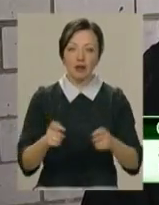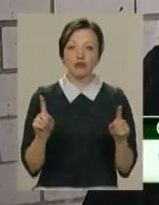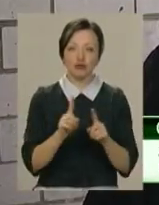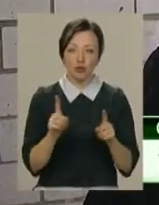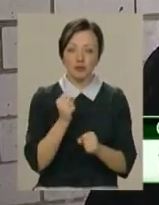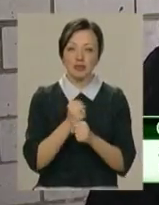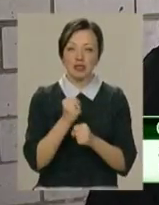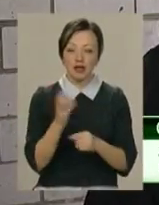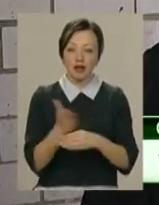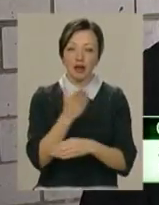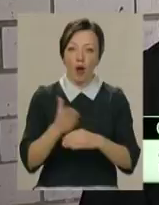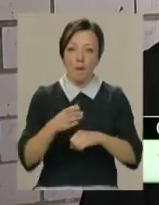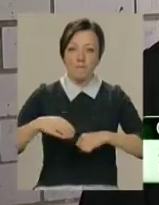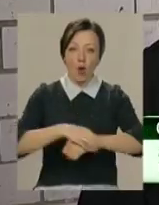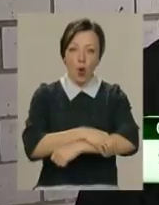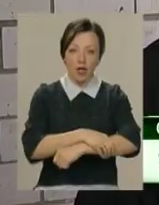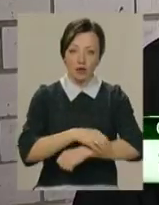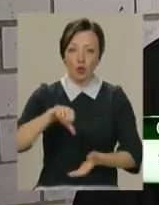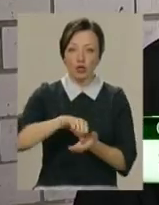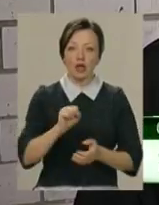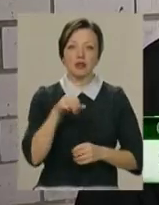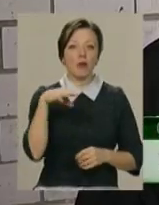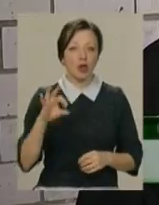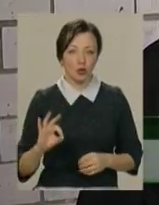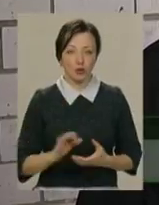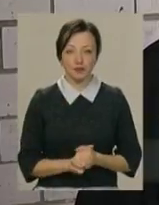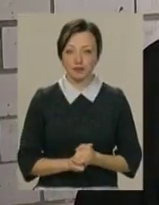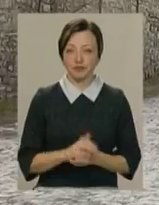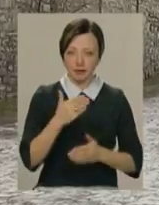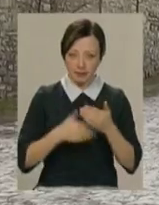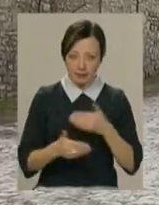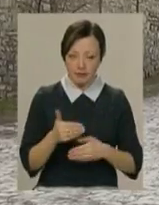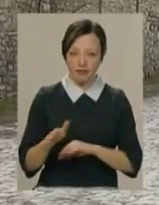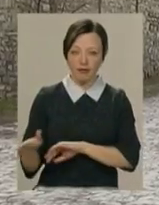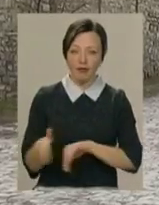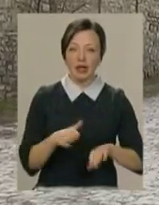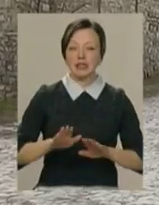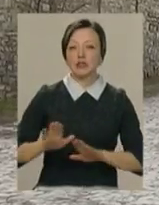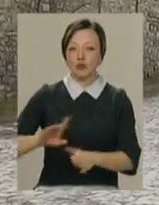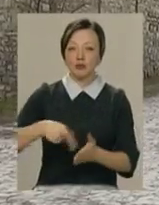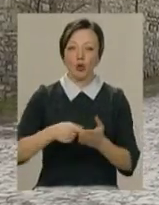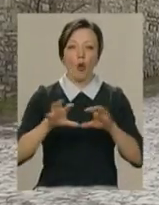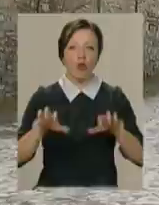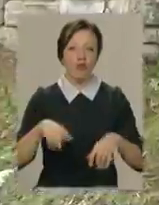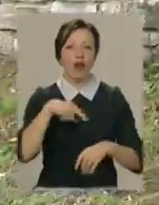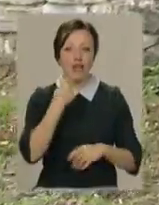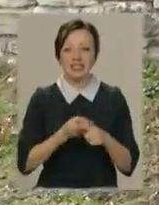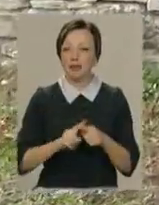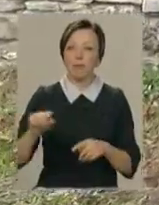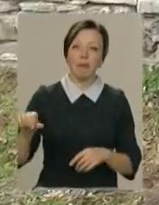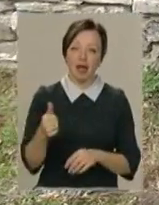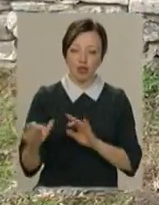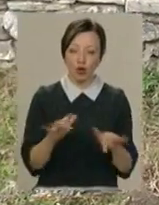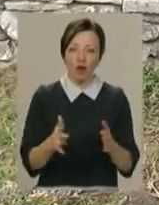щоб їх здавали, робили протези учасникам АТО, інвалідам. Заступник міського голови Кам'янця Сергій Бабій каже, це лише перший